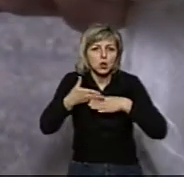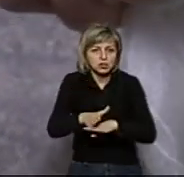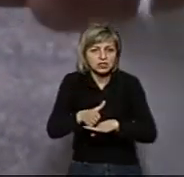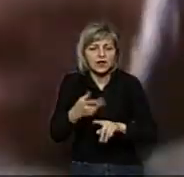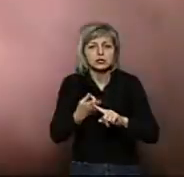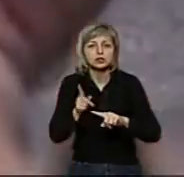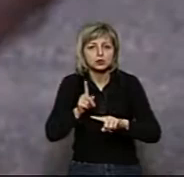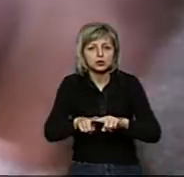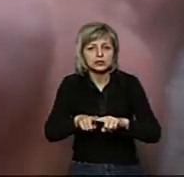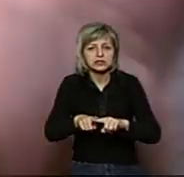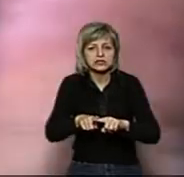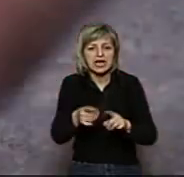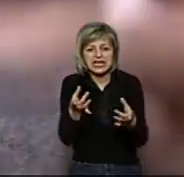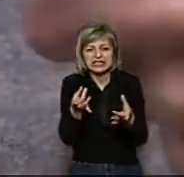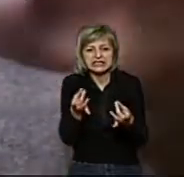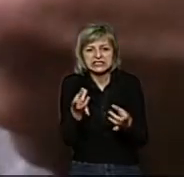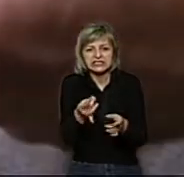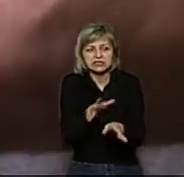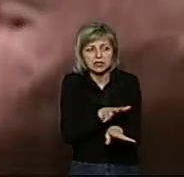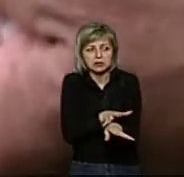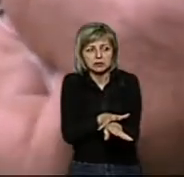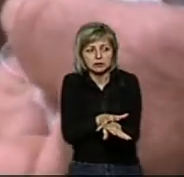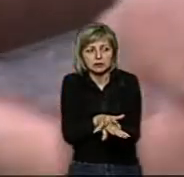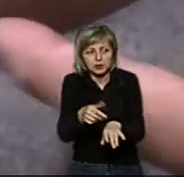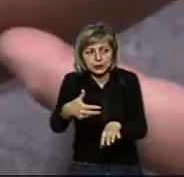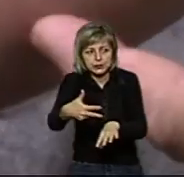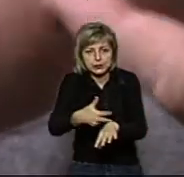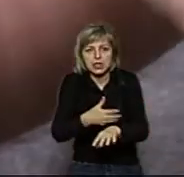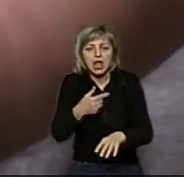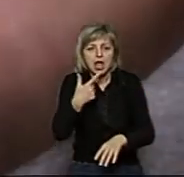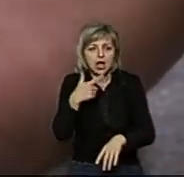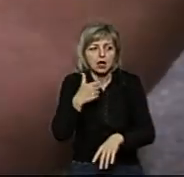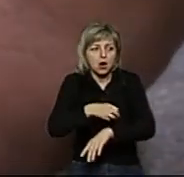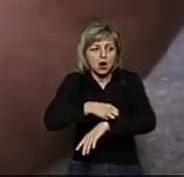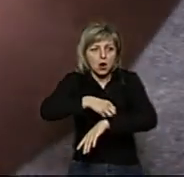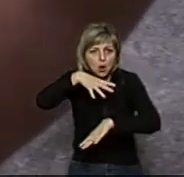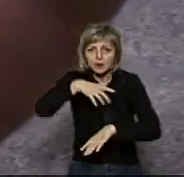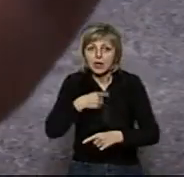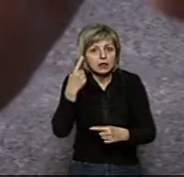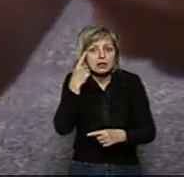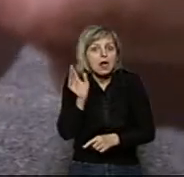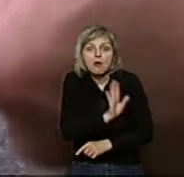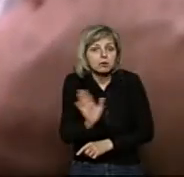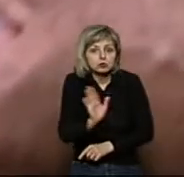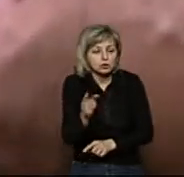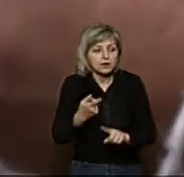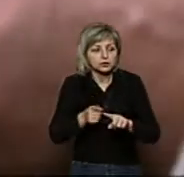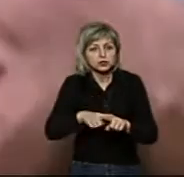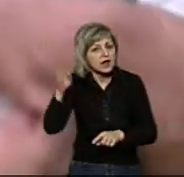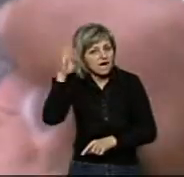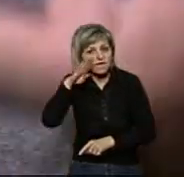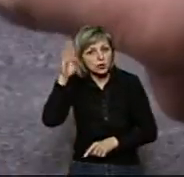то оця жидкість пішла сюди, бачите? Опік. Я ніколи не подумав, що оця